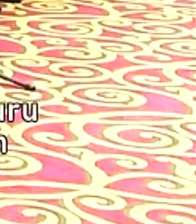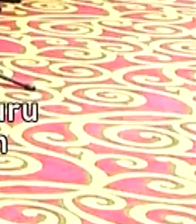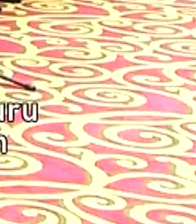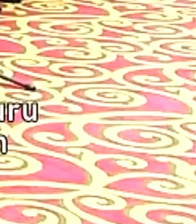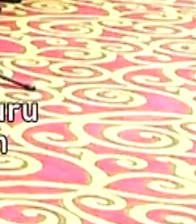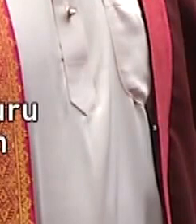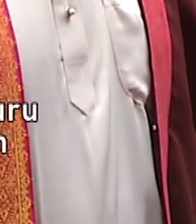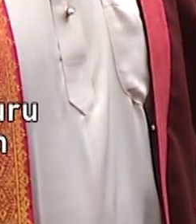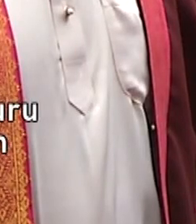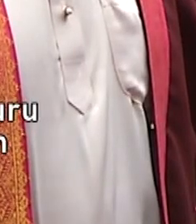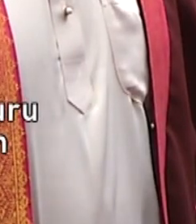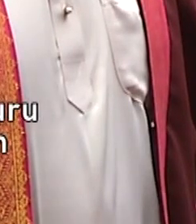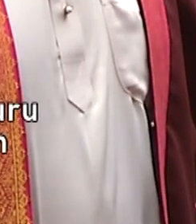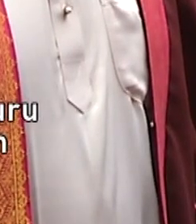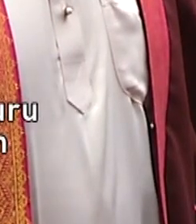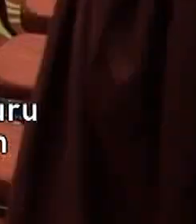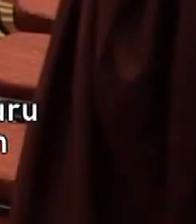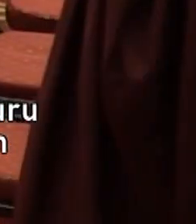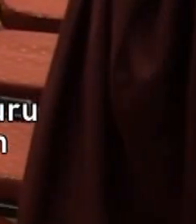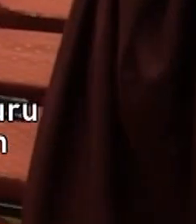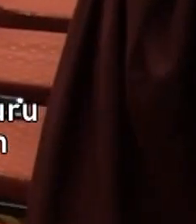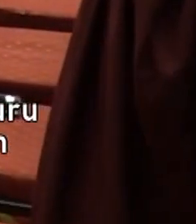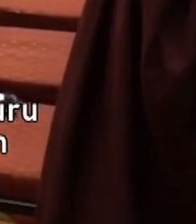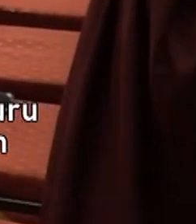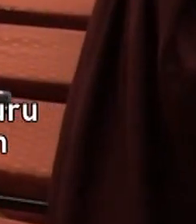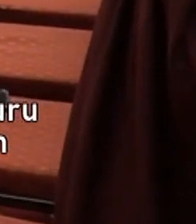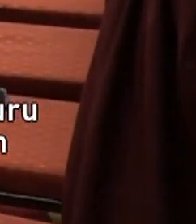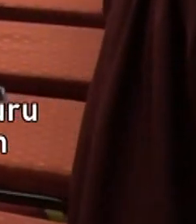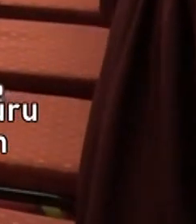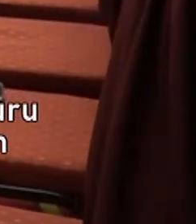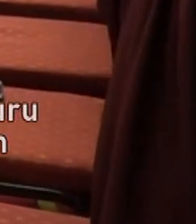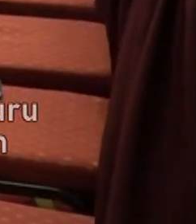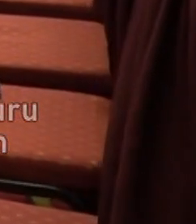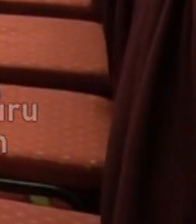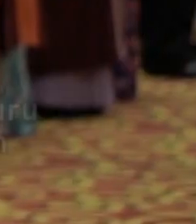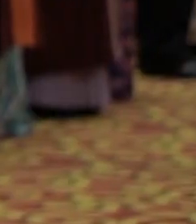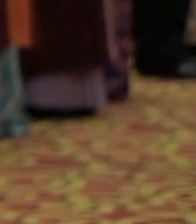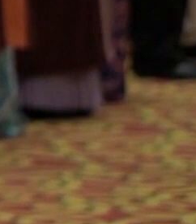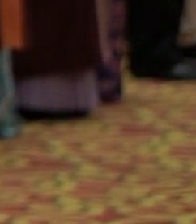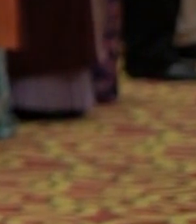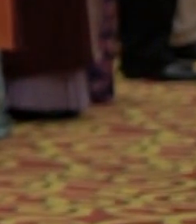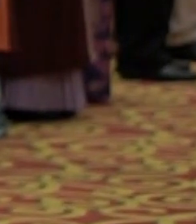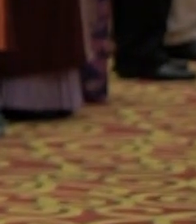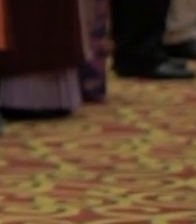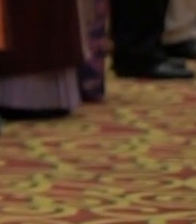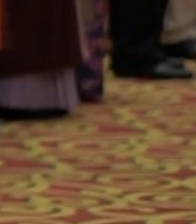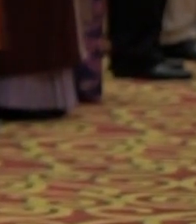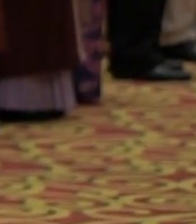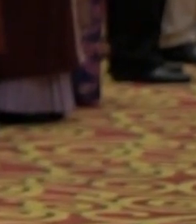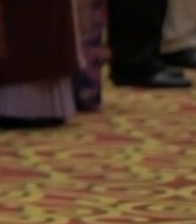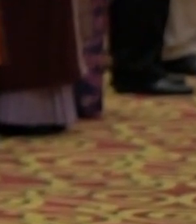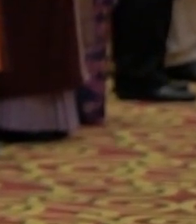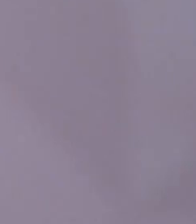Kuasa yang ada pada beta, maka beta kurniakan ijazah dan diploma kepada